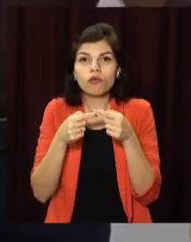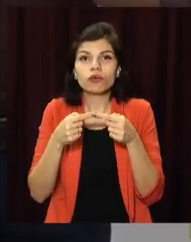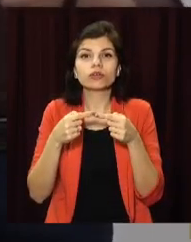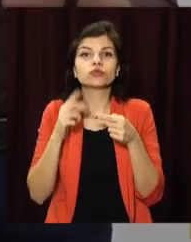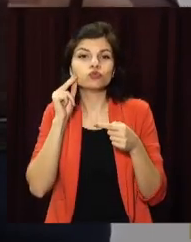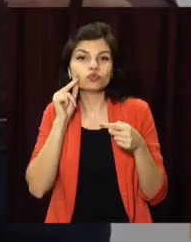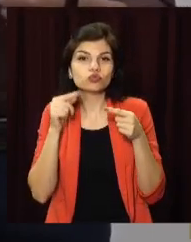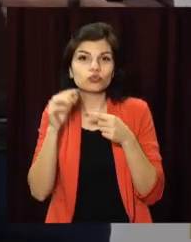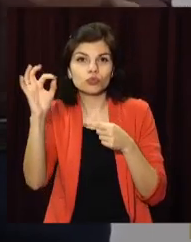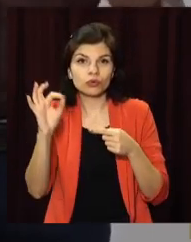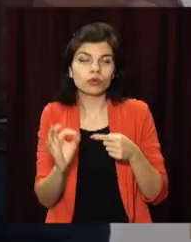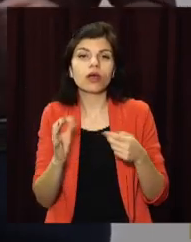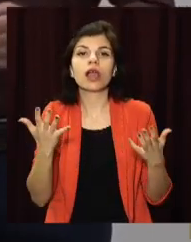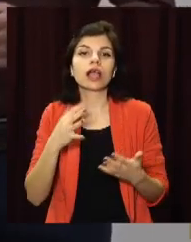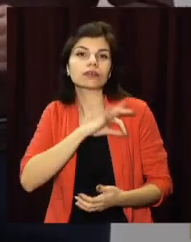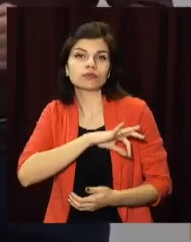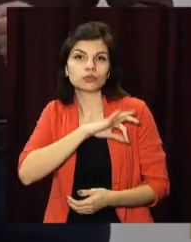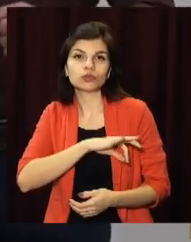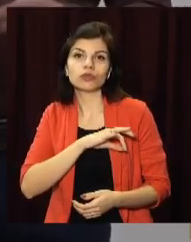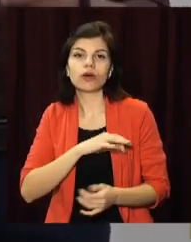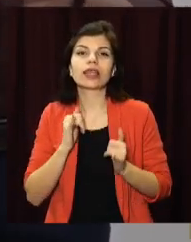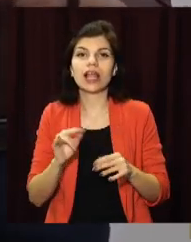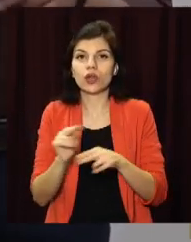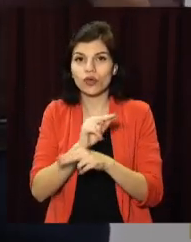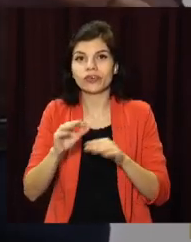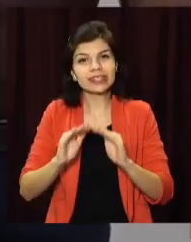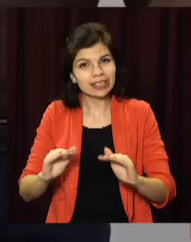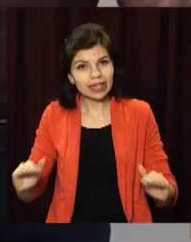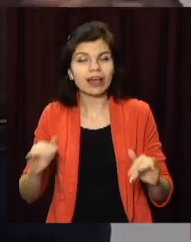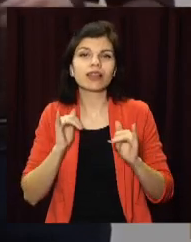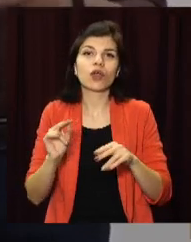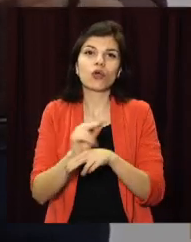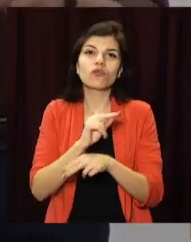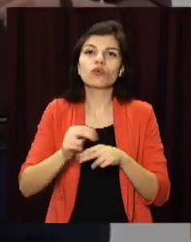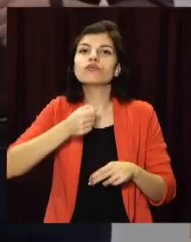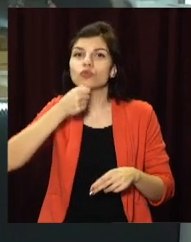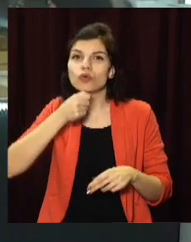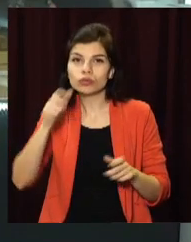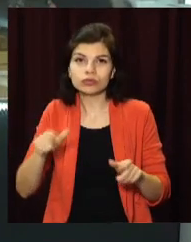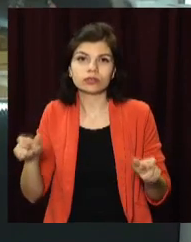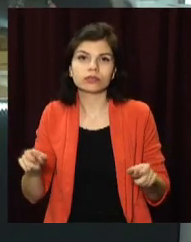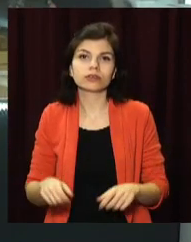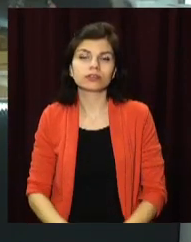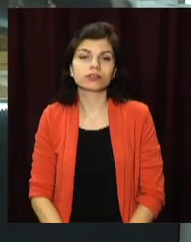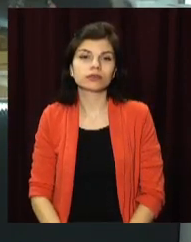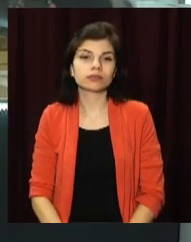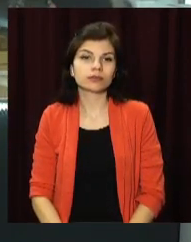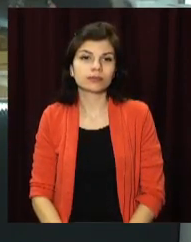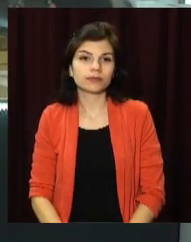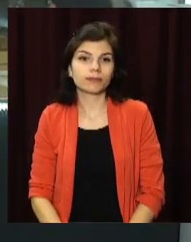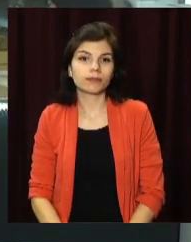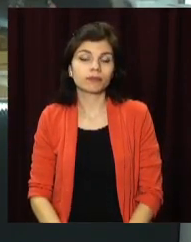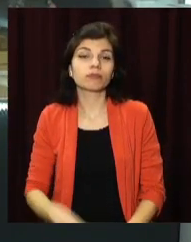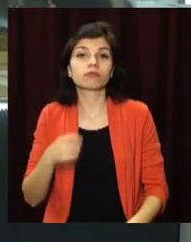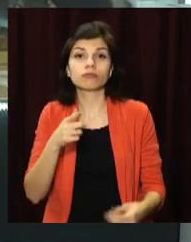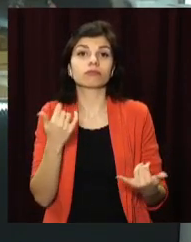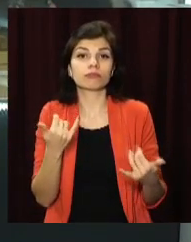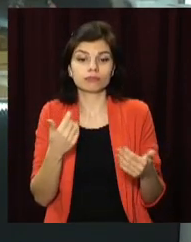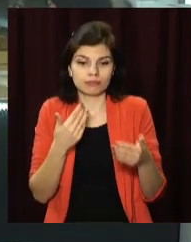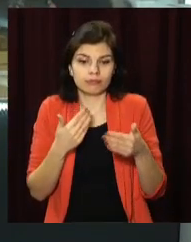коефіцієнтами. Коефіцієнти, які застосовуються для лікування дітей, для лікування дорослих. Доступніше та ближче до прихожан.